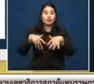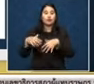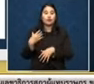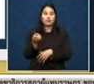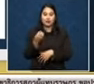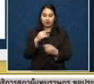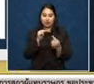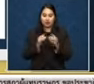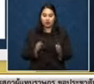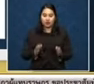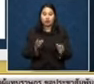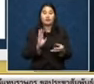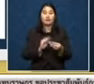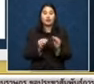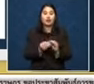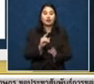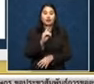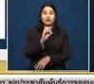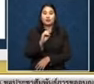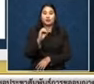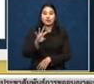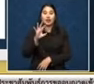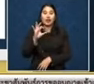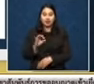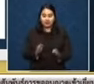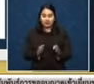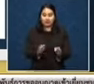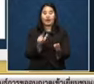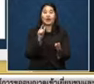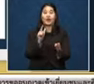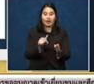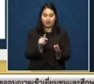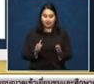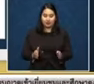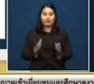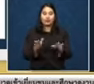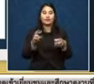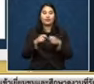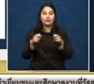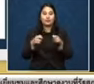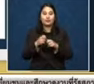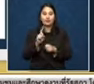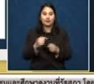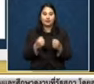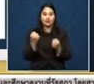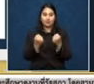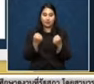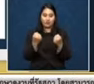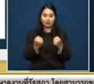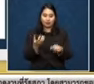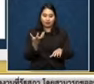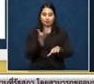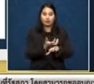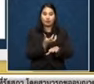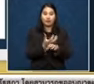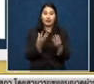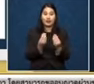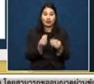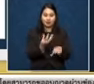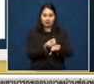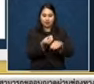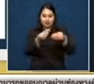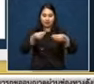ชนบทหมายเลข 1049ซึ่งเป็นถนนสายหลักของตำบลหนองไข่น้ำมีปัญหาดินจากรถขนดินตกบนพื้นผีถนนจำนวนมากทำ